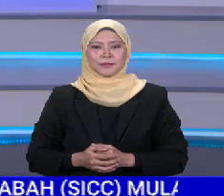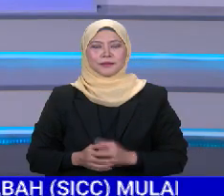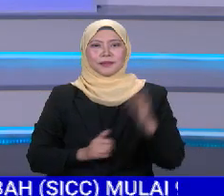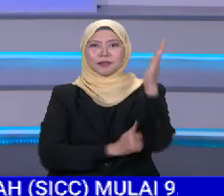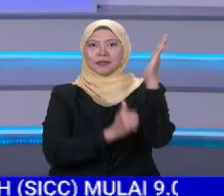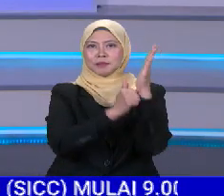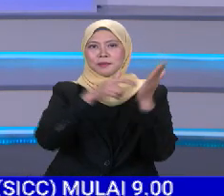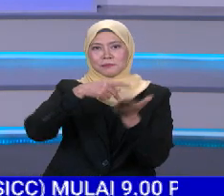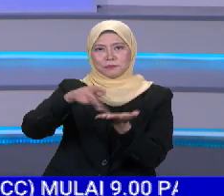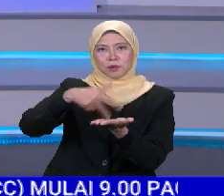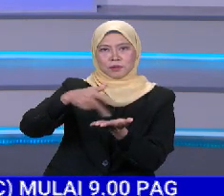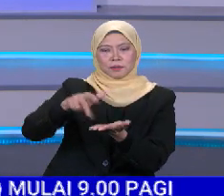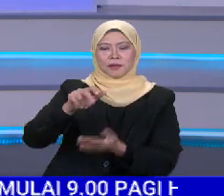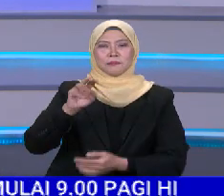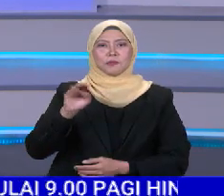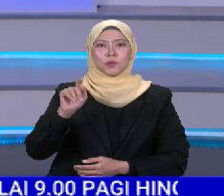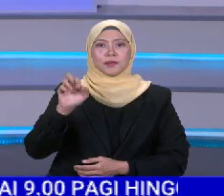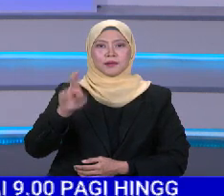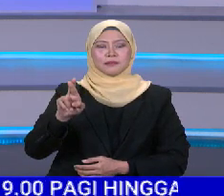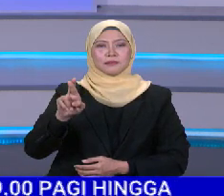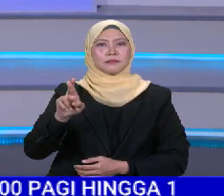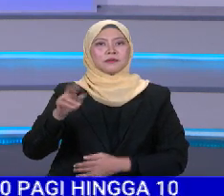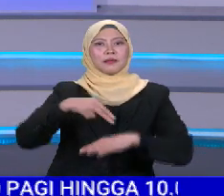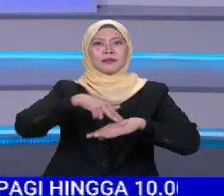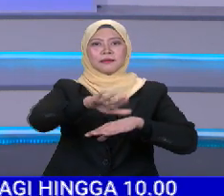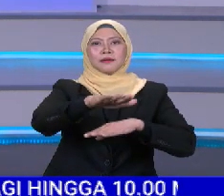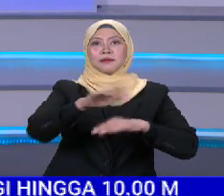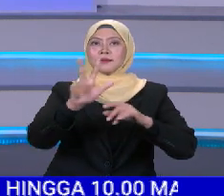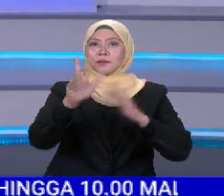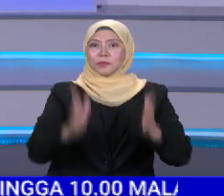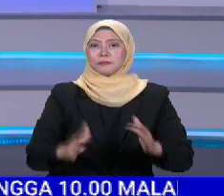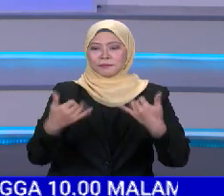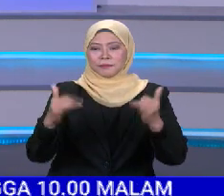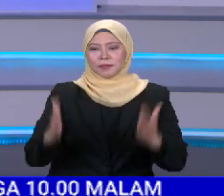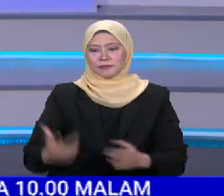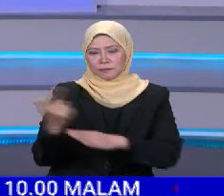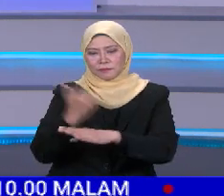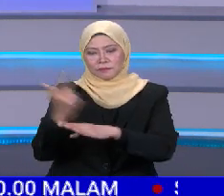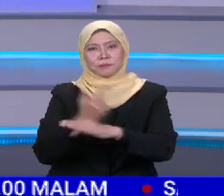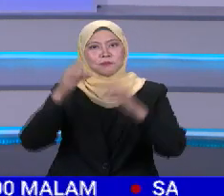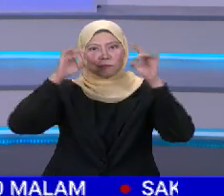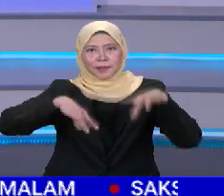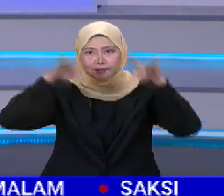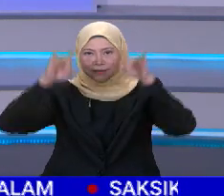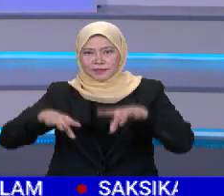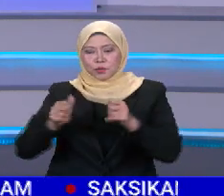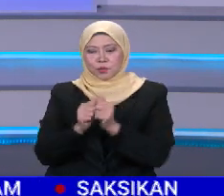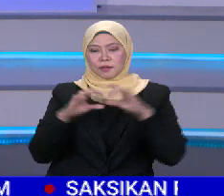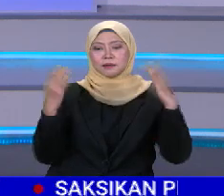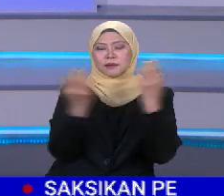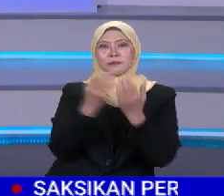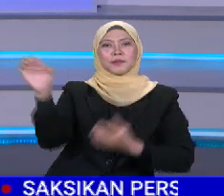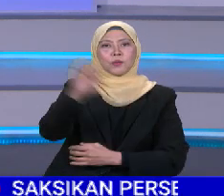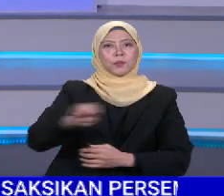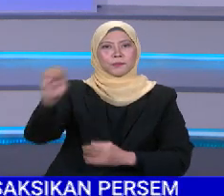Akademi Bola Sepak Mokhtar Dahari AMD hari ini menghantar 3 pemainnya bagi menjalani latihan percubaan bersama klub di